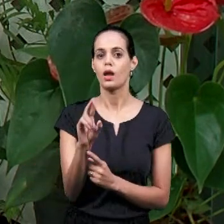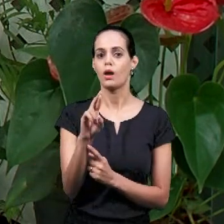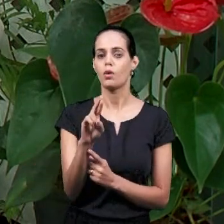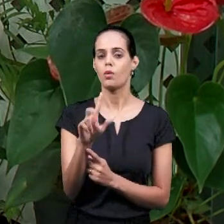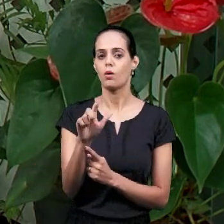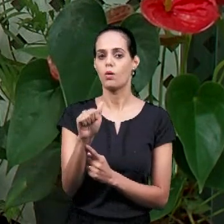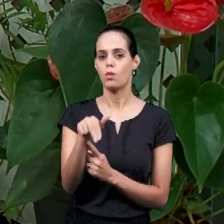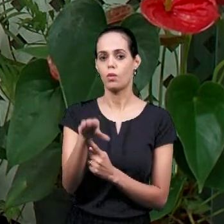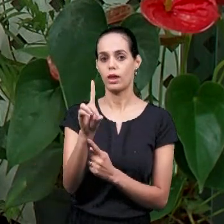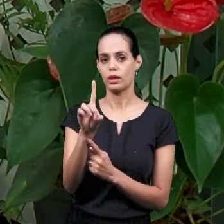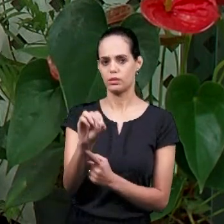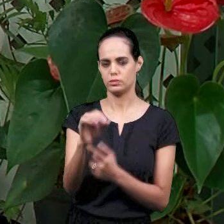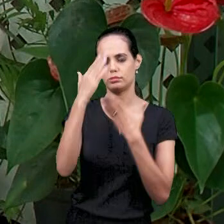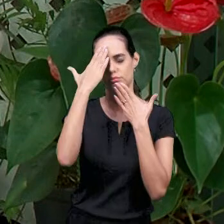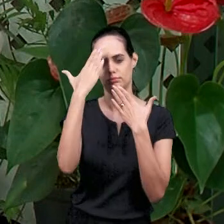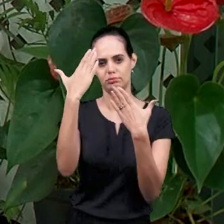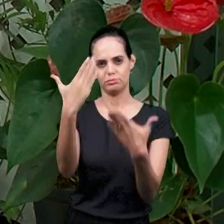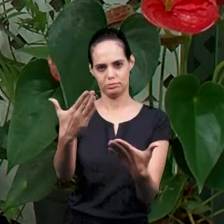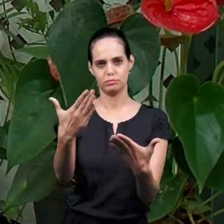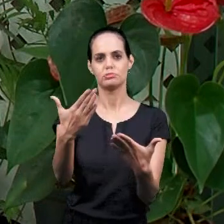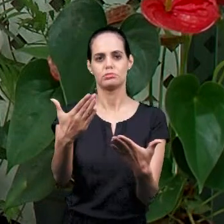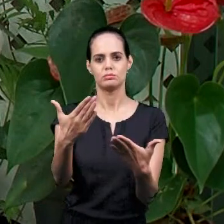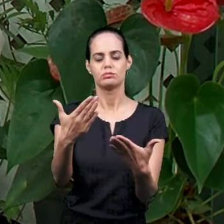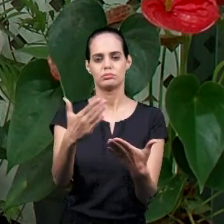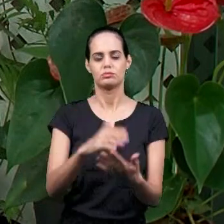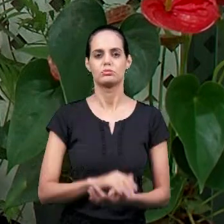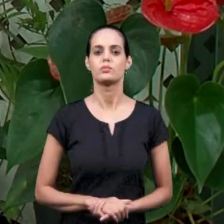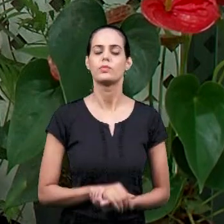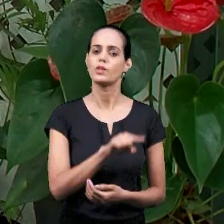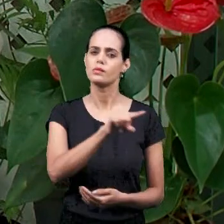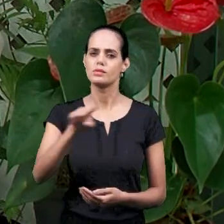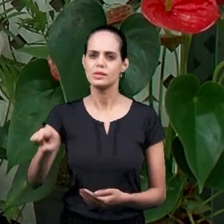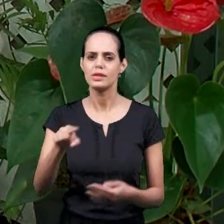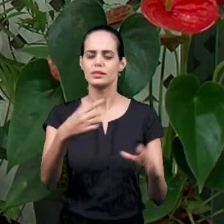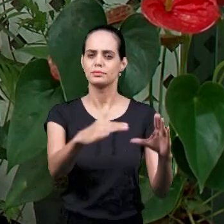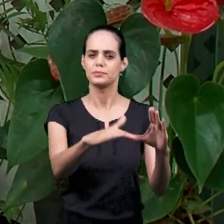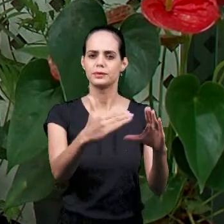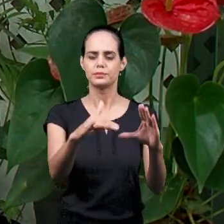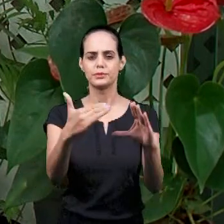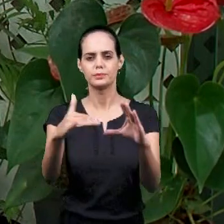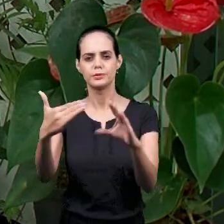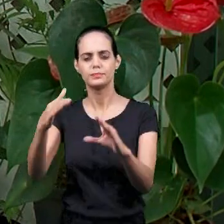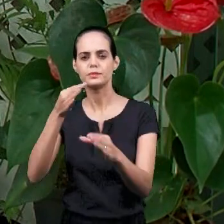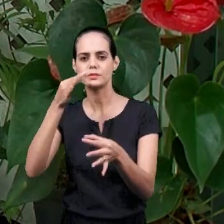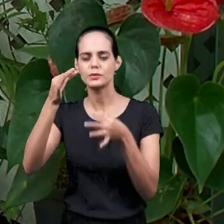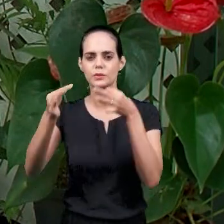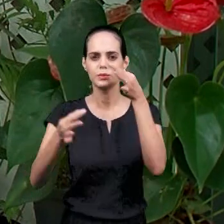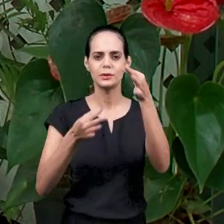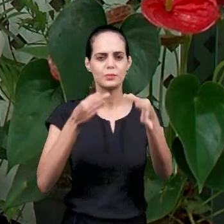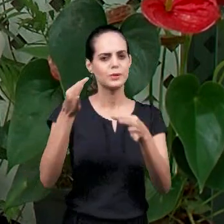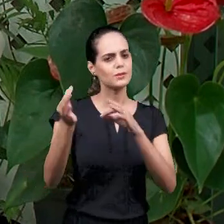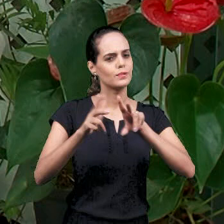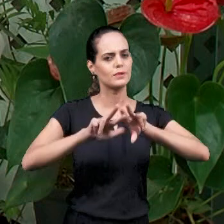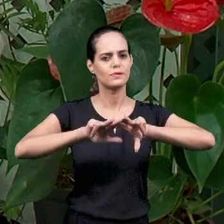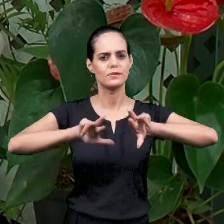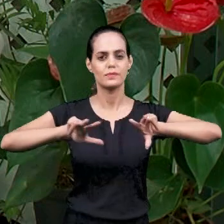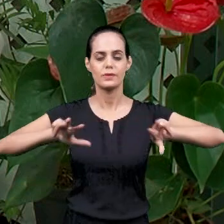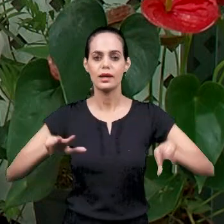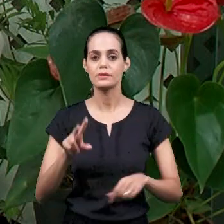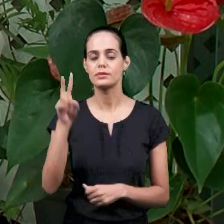sa contribution. Hernando Molina, nous remercions ses manifestations, ses